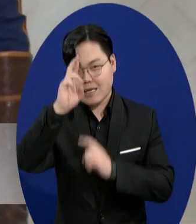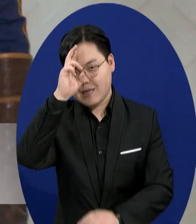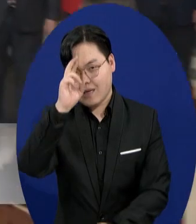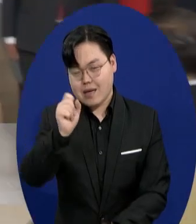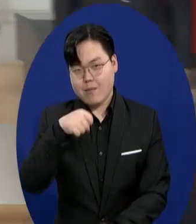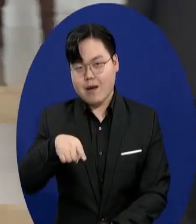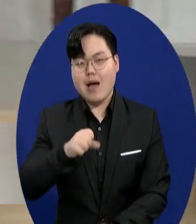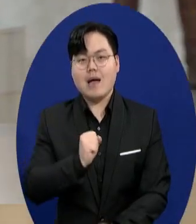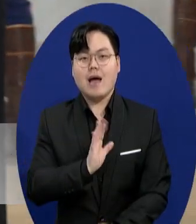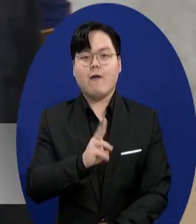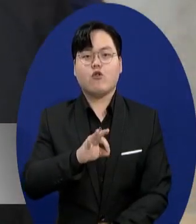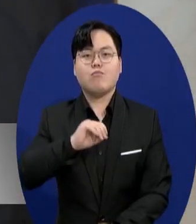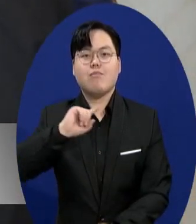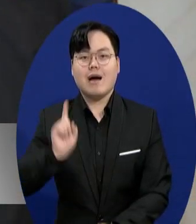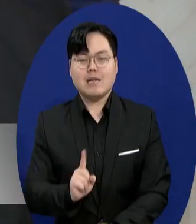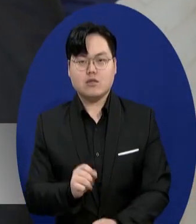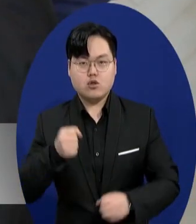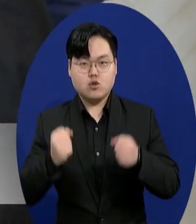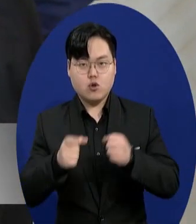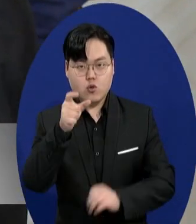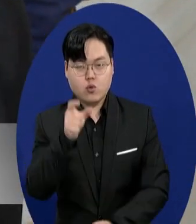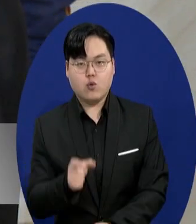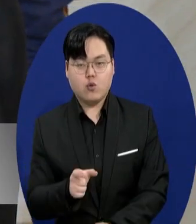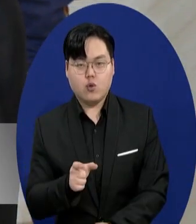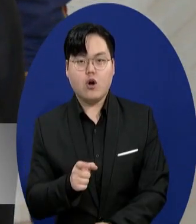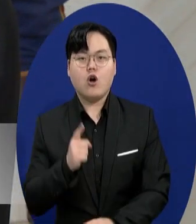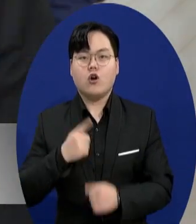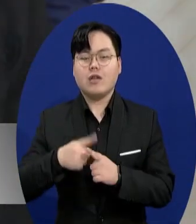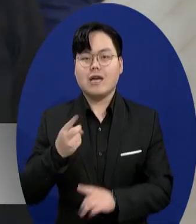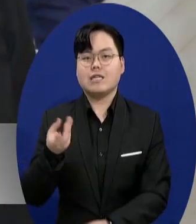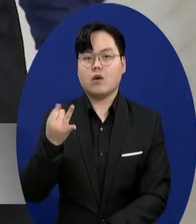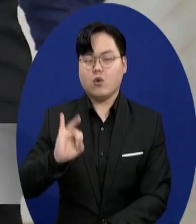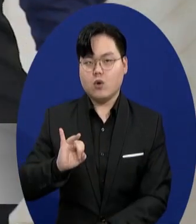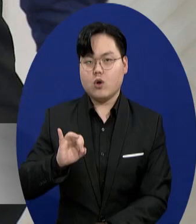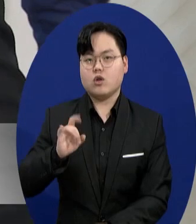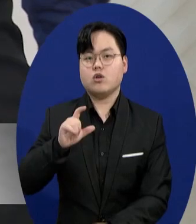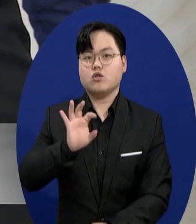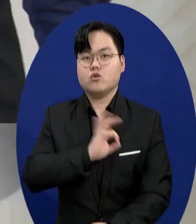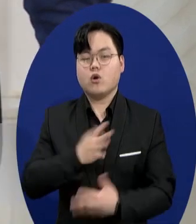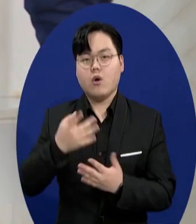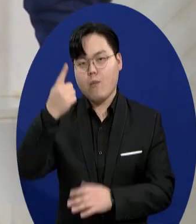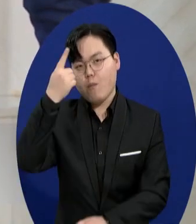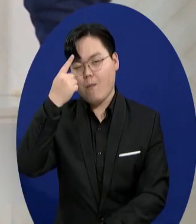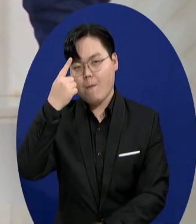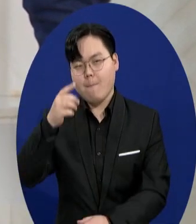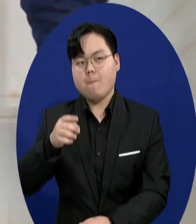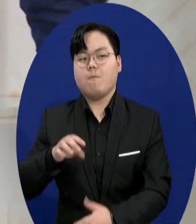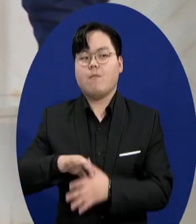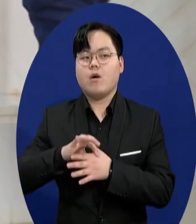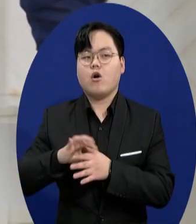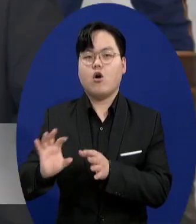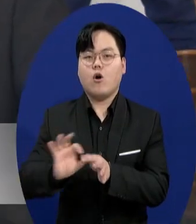газрын автобаазын жолооч Дамдиндоржийн Эрдэнэотыг, хөдөө аж ахуйн гавьяад ажилтан цолоор Монголын махны холбооны гүйцэтгэх